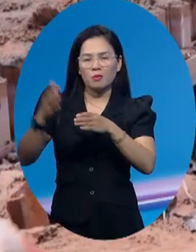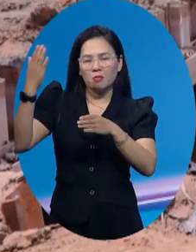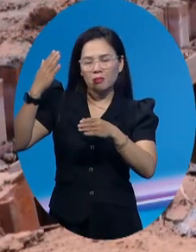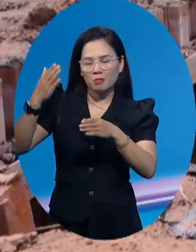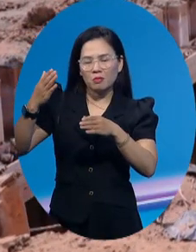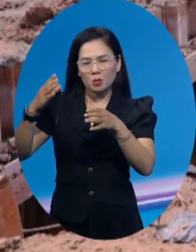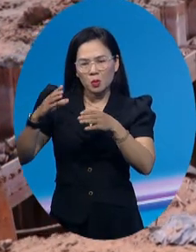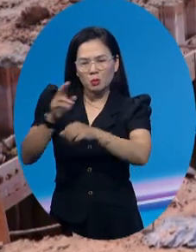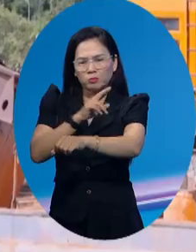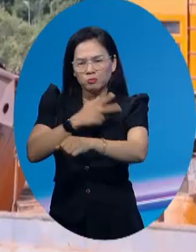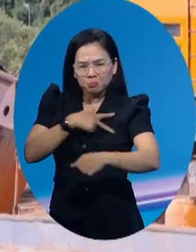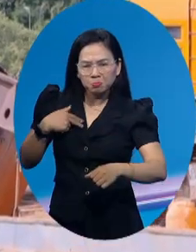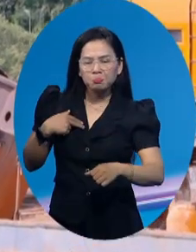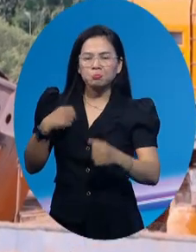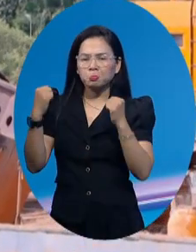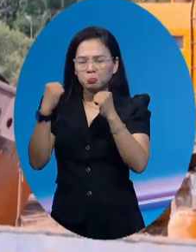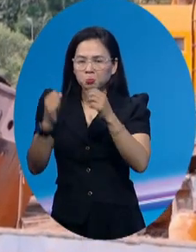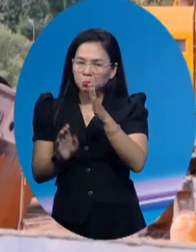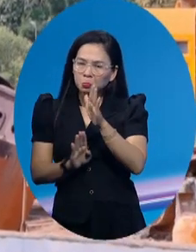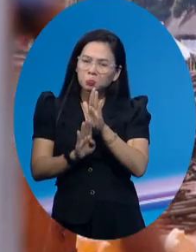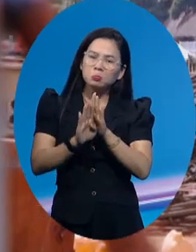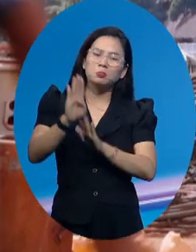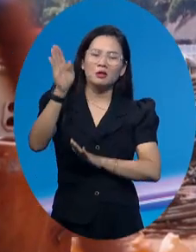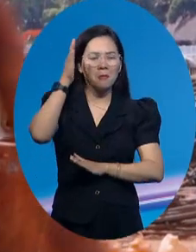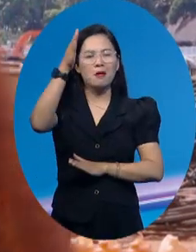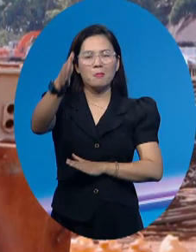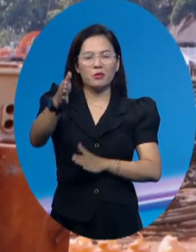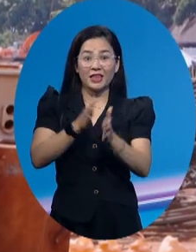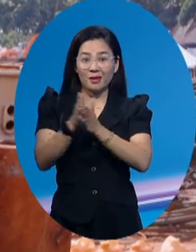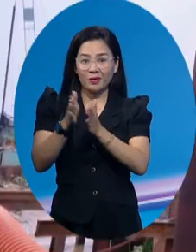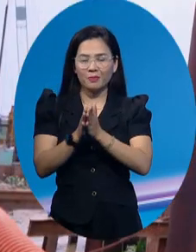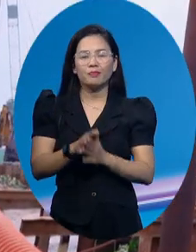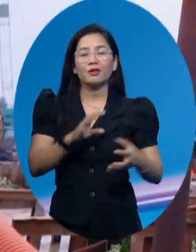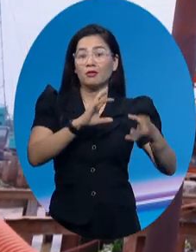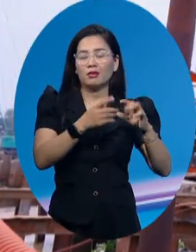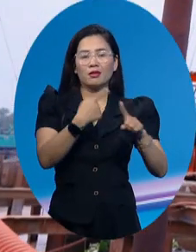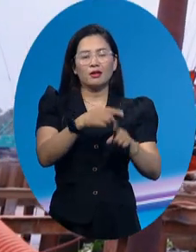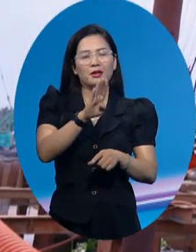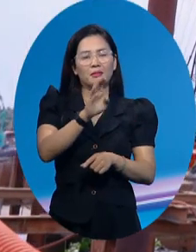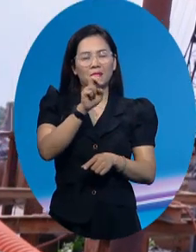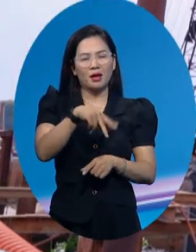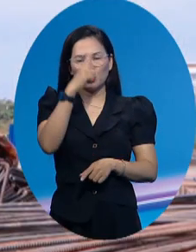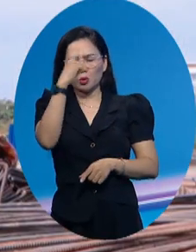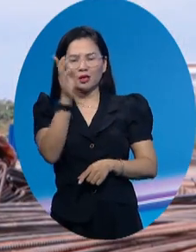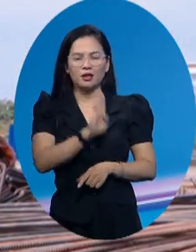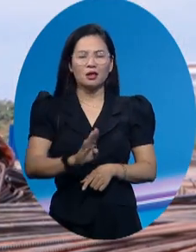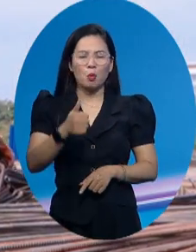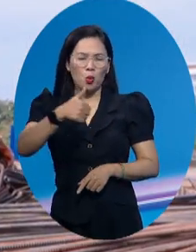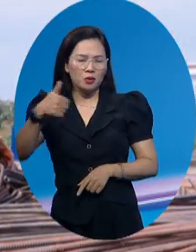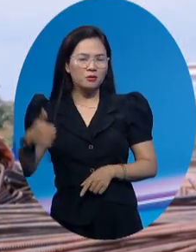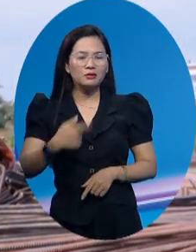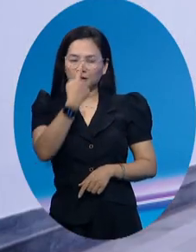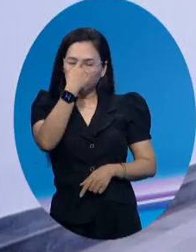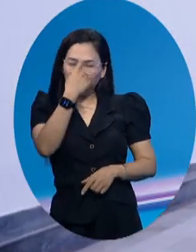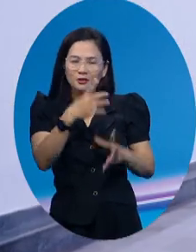nhân viên tiếp tục vươ lên và khẳng định mình trong những chặn đường tiếp theo bèn là doanh nghiệp có thương hiệu và uy tín trong lĩnh vực xây dựng hạ tầng và